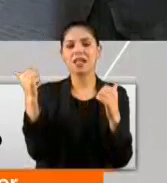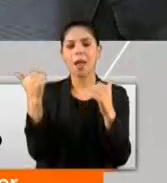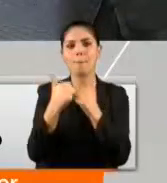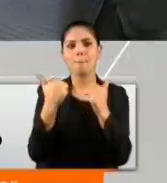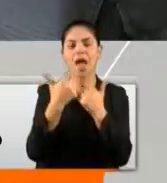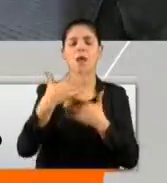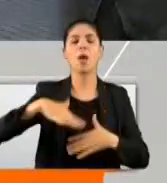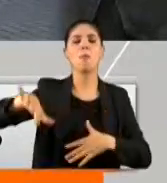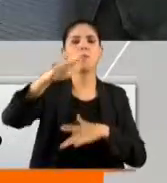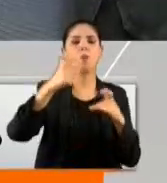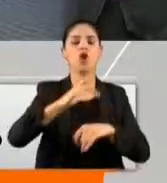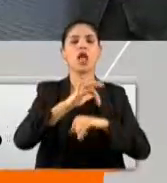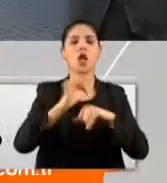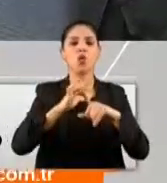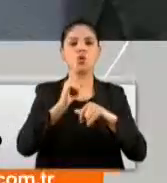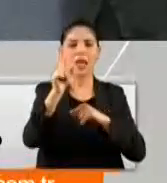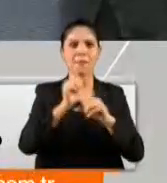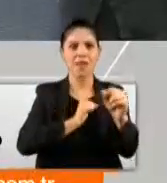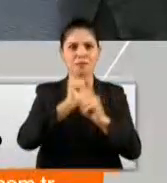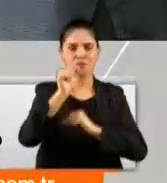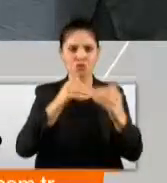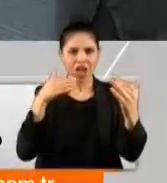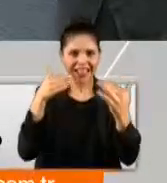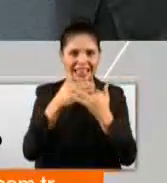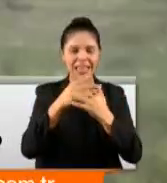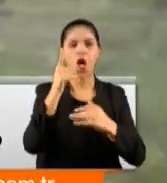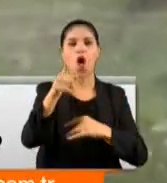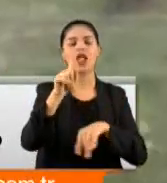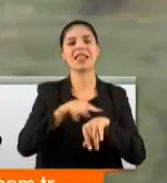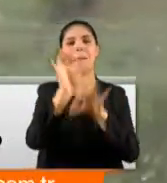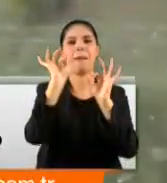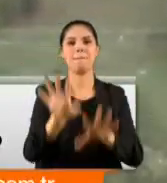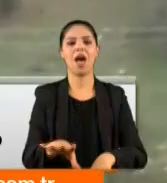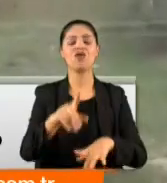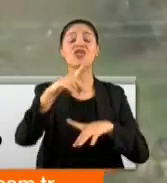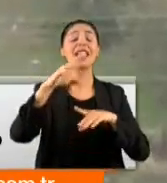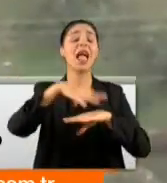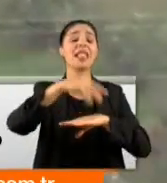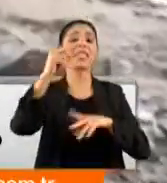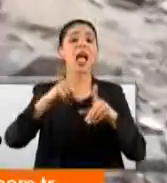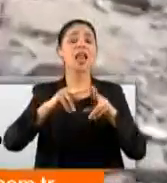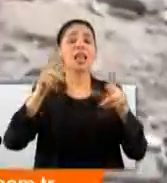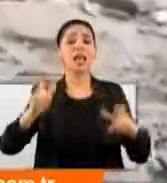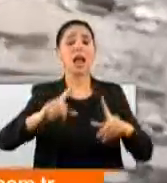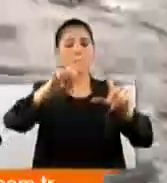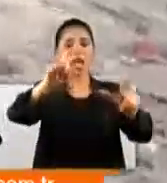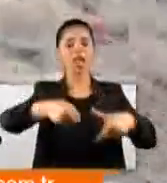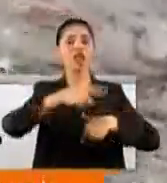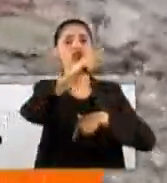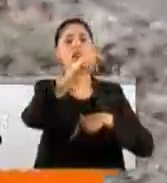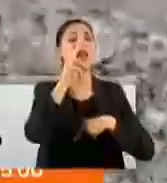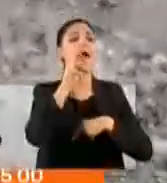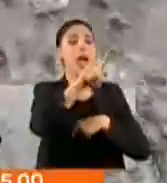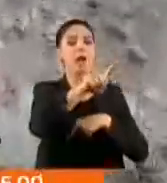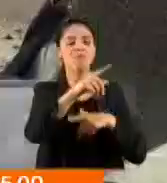küresel ve bölgesel ülkelerle bir mücadeleye giriştiği zaman patlak verdi. Dağlık Karabağ'ı işgal altında tutan Ermenistan'ın